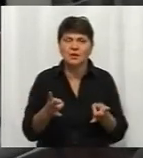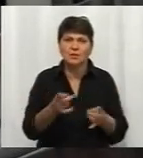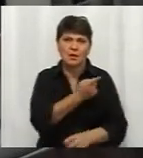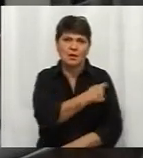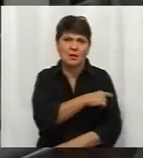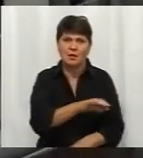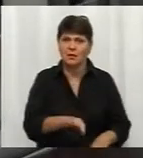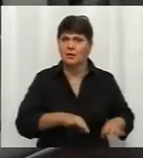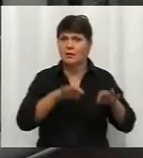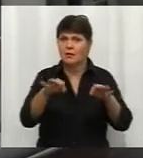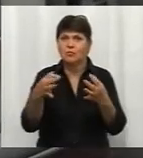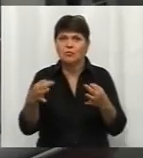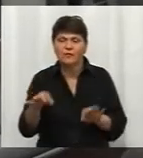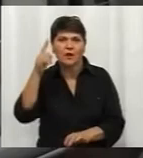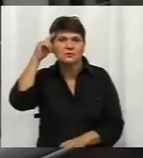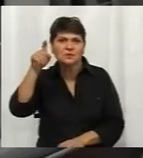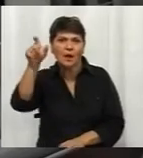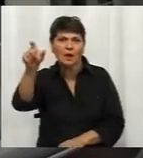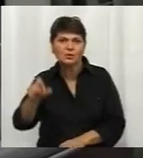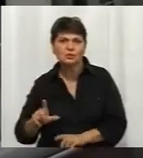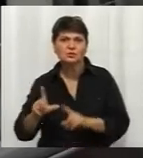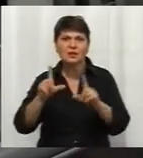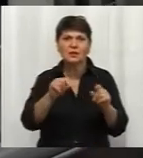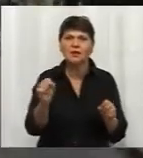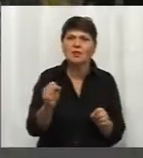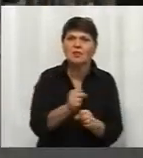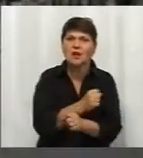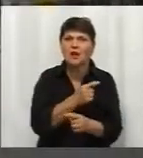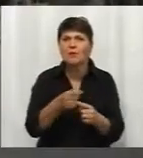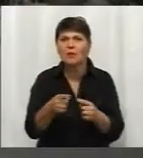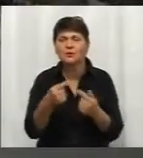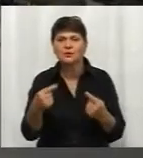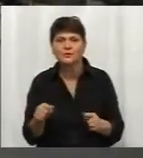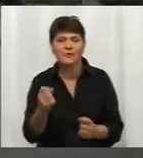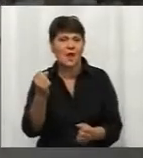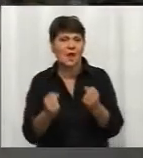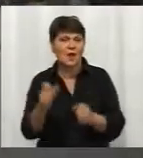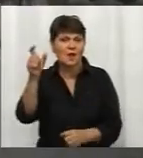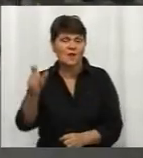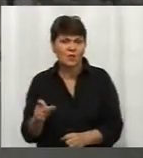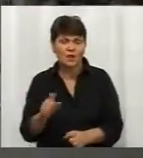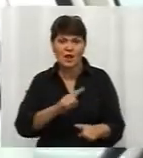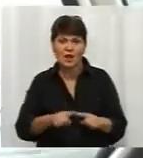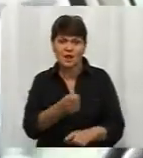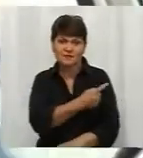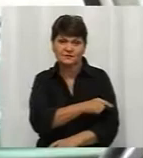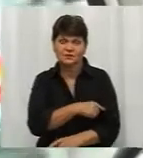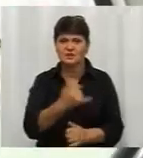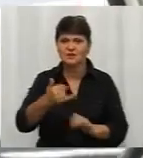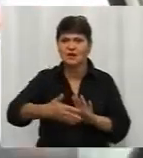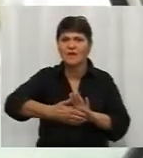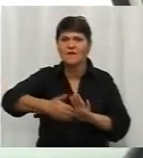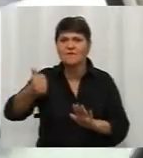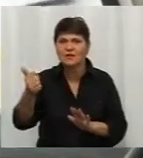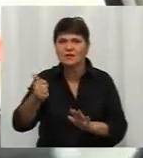пропустити, тому що знаємо, що людина їде в травмі або ще в чомусь. За словами водія швидкої Сергія Слічного, зараз викликів